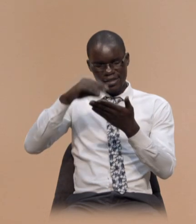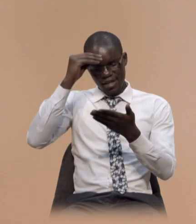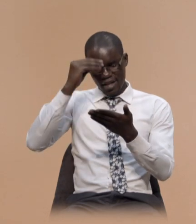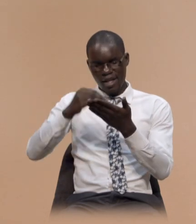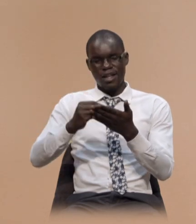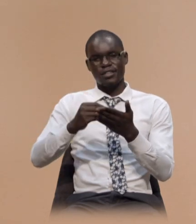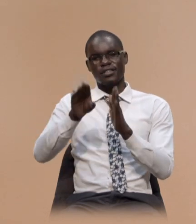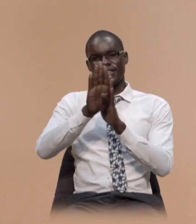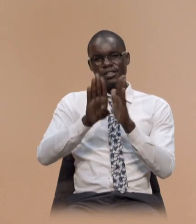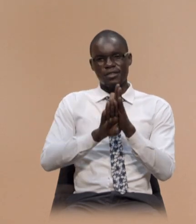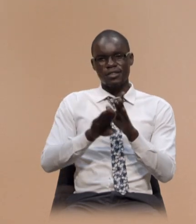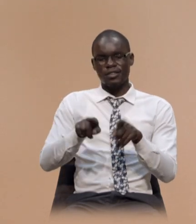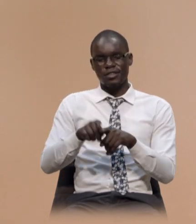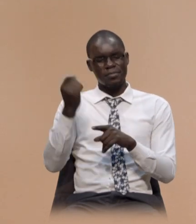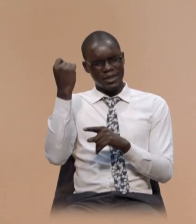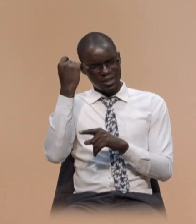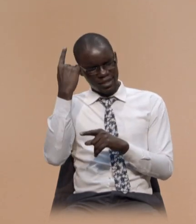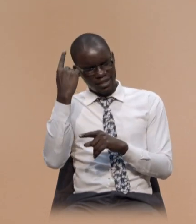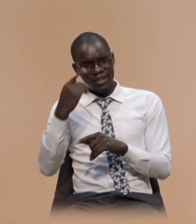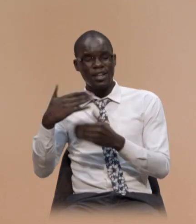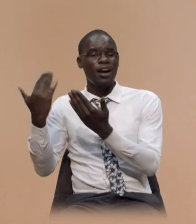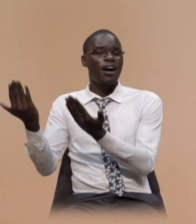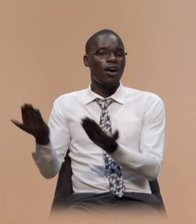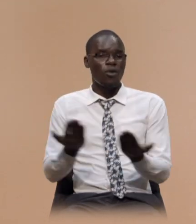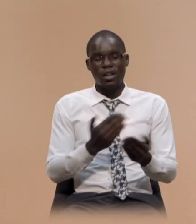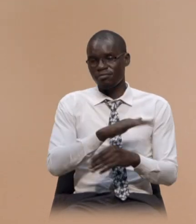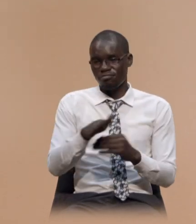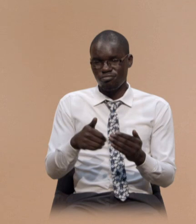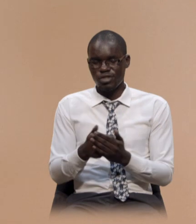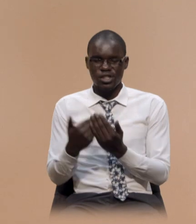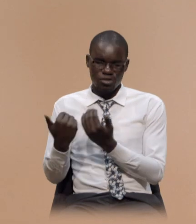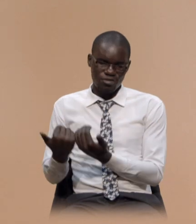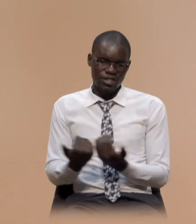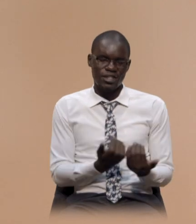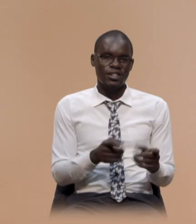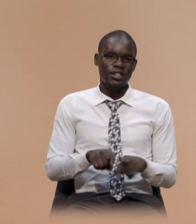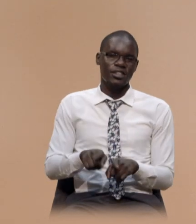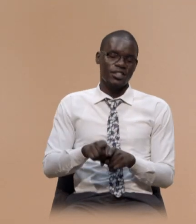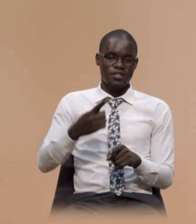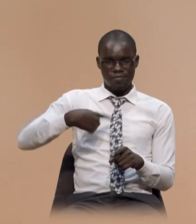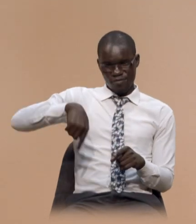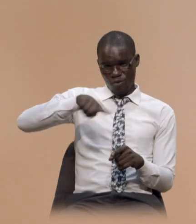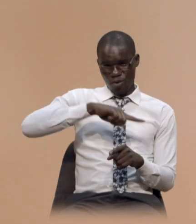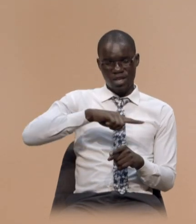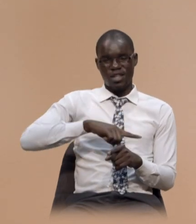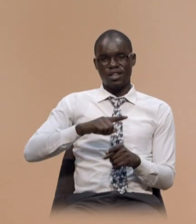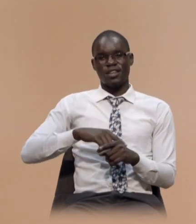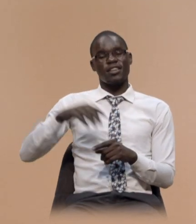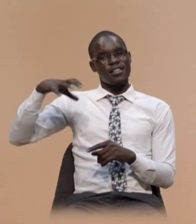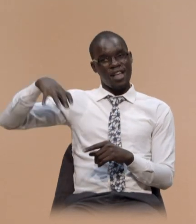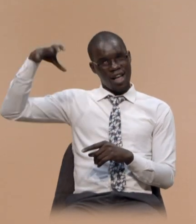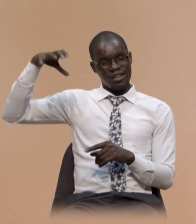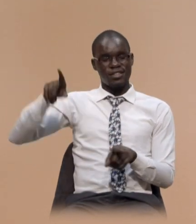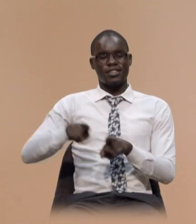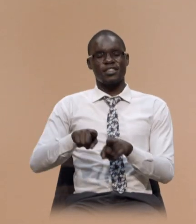waelewe. Na kwa hivyo naalika watoto wote waweze kukaribia, na pia sisi watu wazima tuweze kukaribia, maana